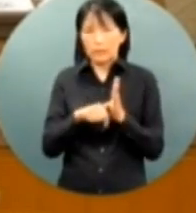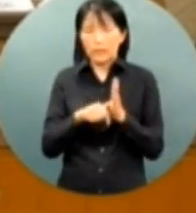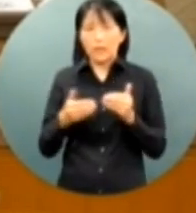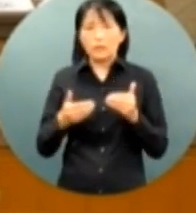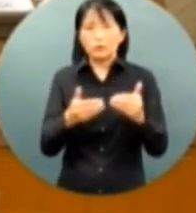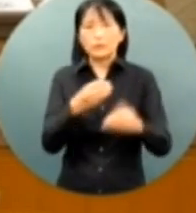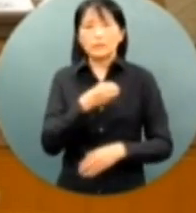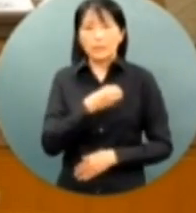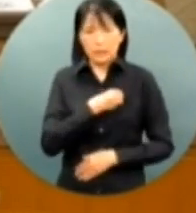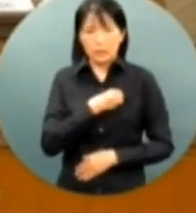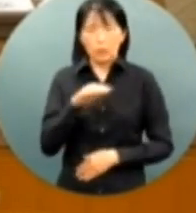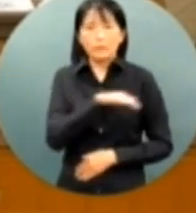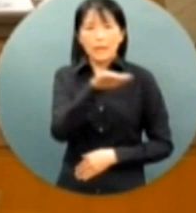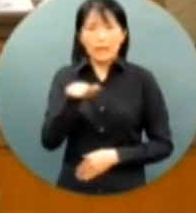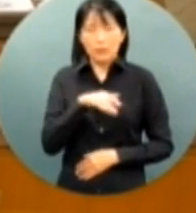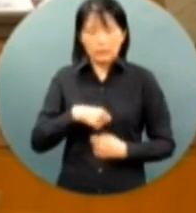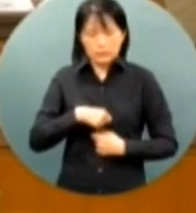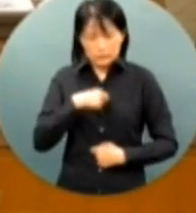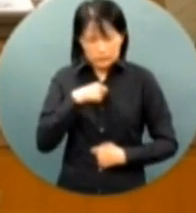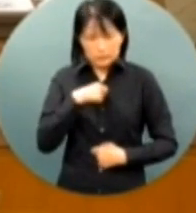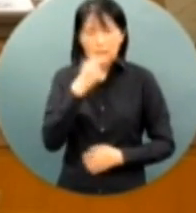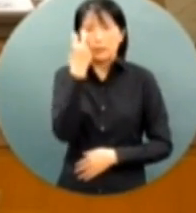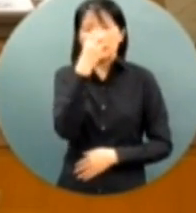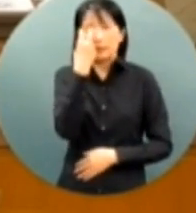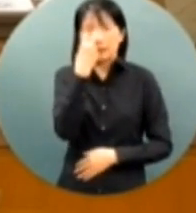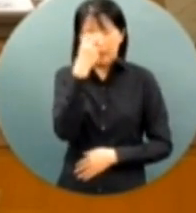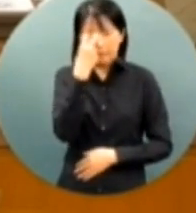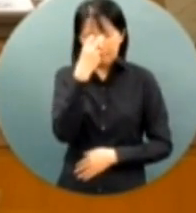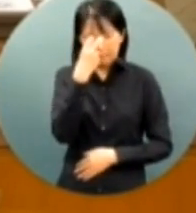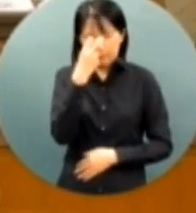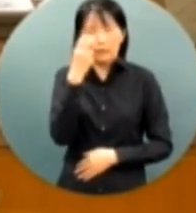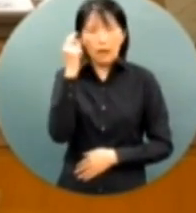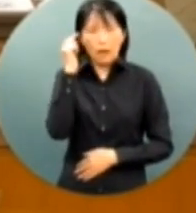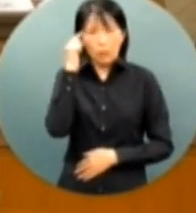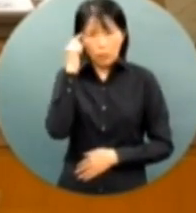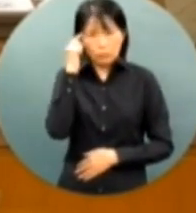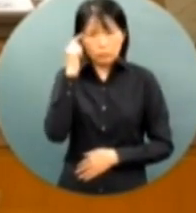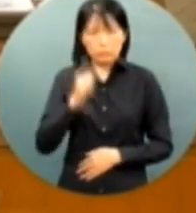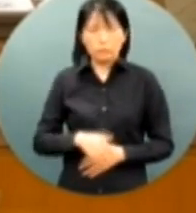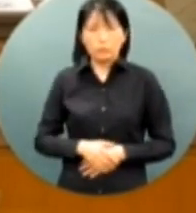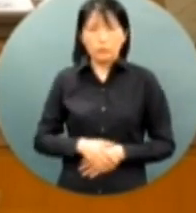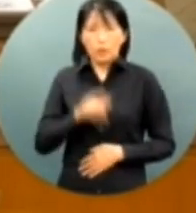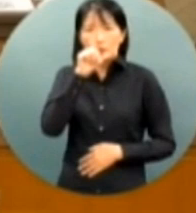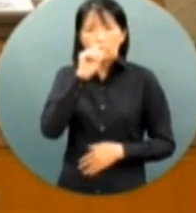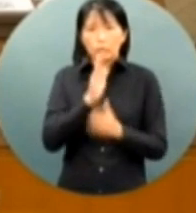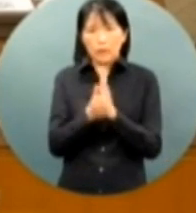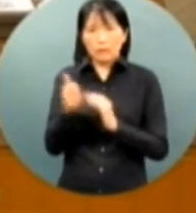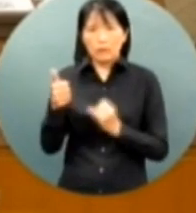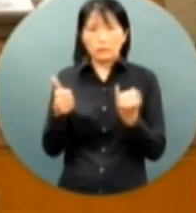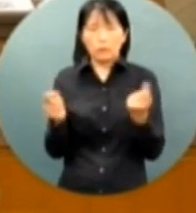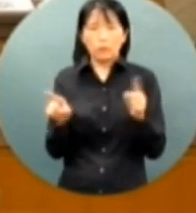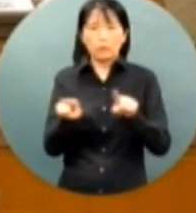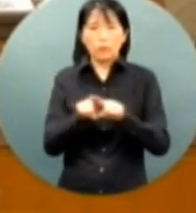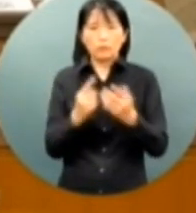々は慎重に審査をされたというふうに私は考えております。鳥取県の男女共同